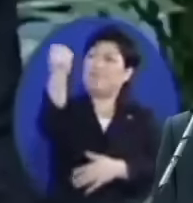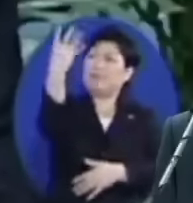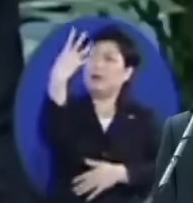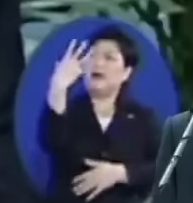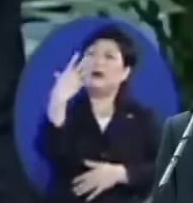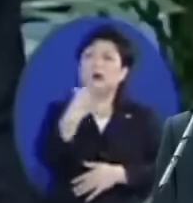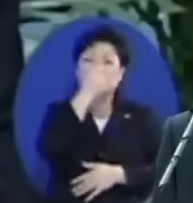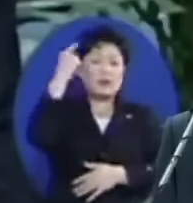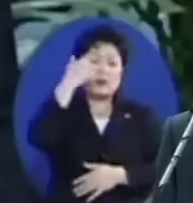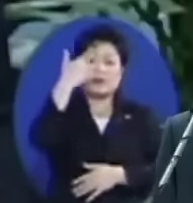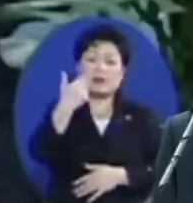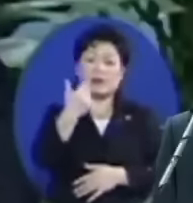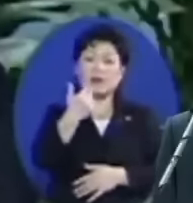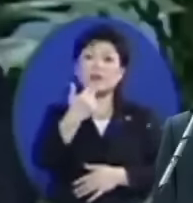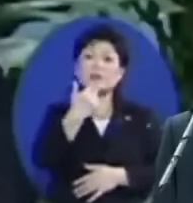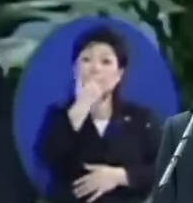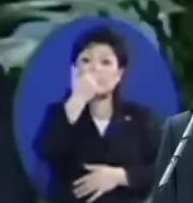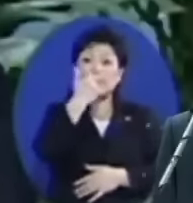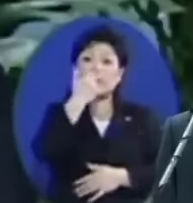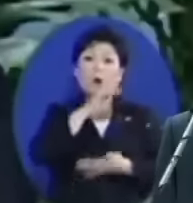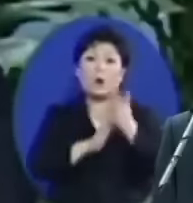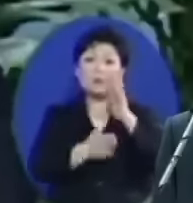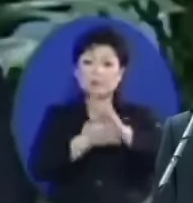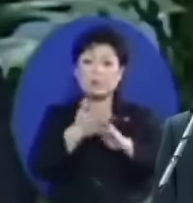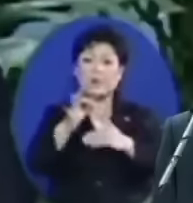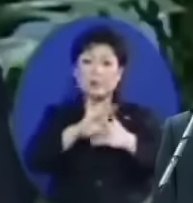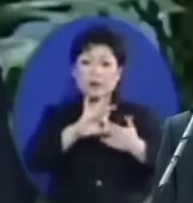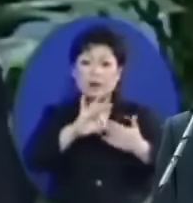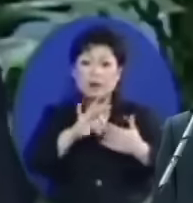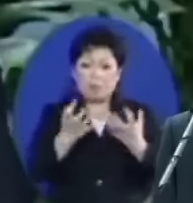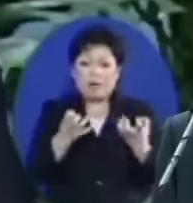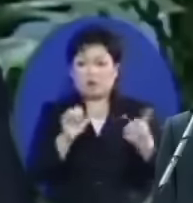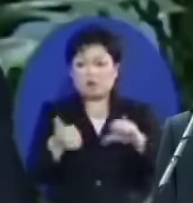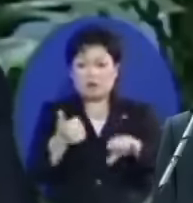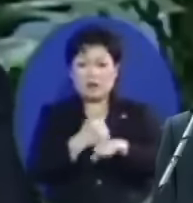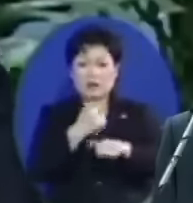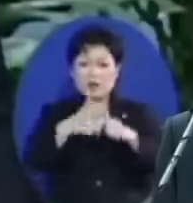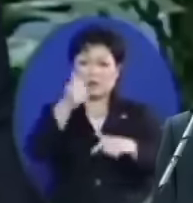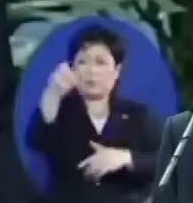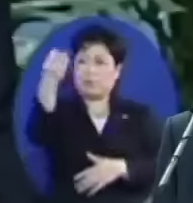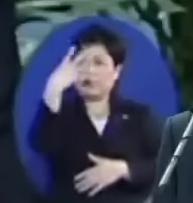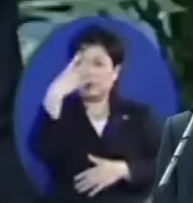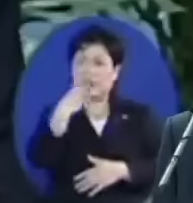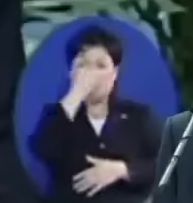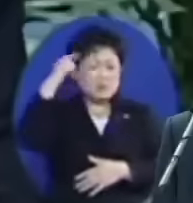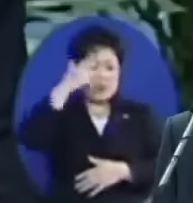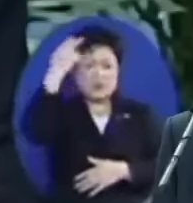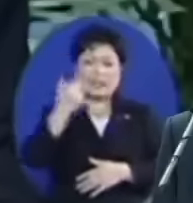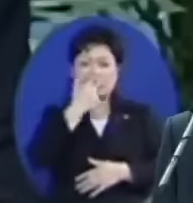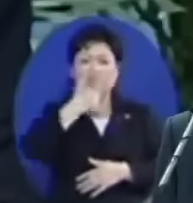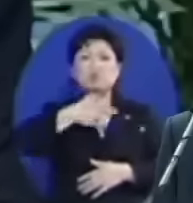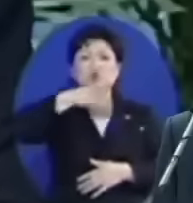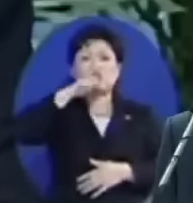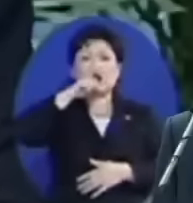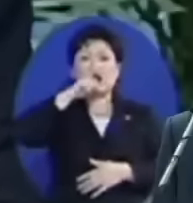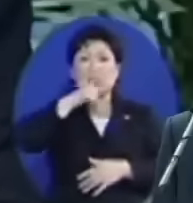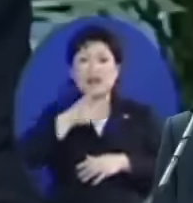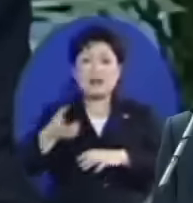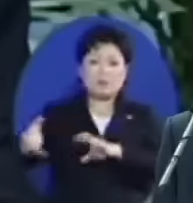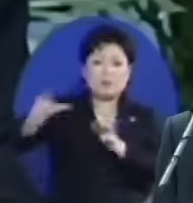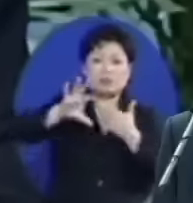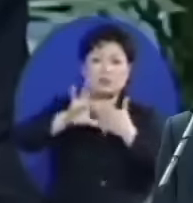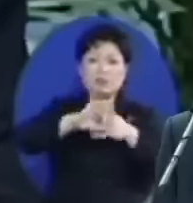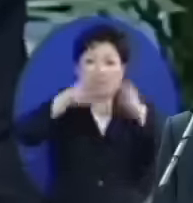않으면 말라서 죽어 있더라도 예수 그리스도가 빛으로 비치고 성령의 생수가 들어오면 다 살아 일어나게 되는